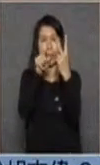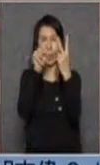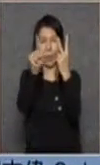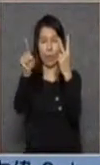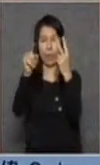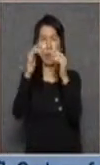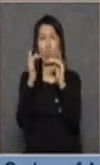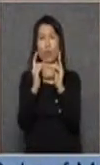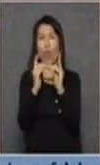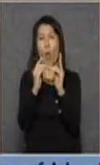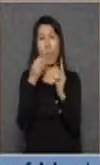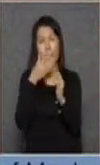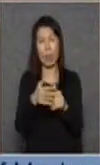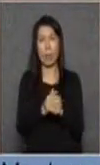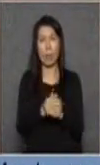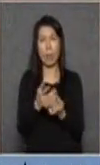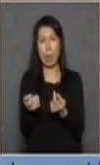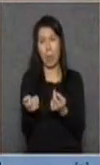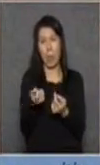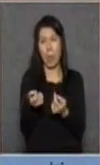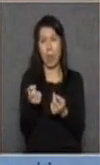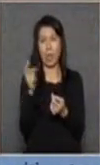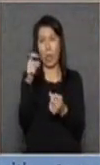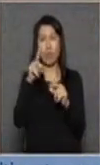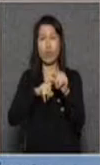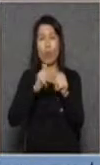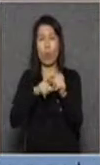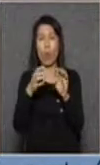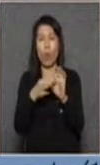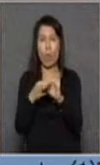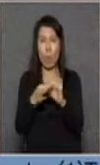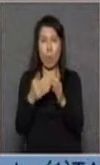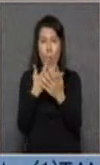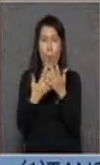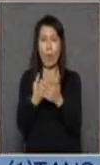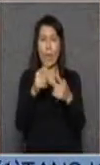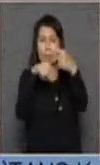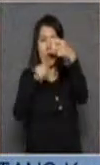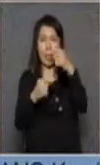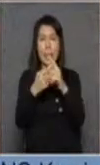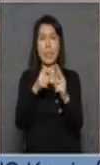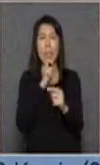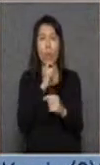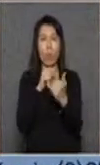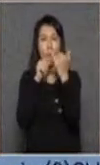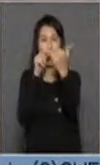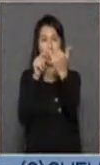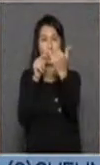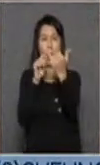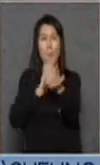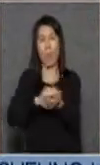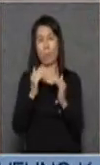床，但如果隔離嗰個九龍中嘅聯網咧，就每1000人咧就有大概6張病床